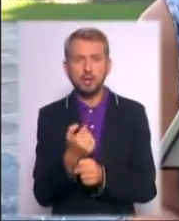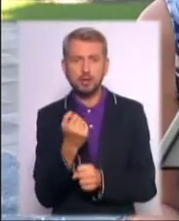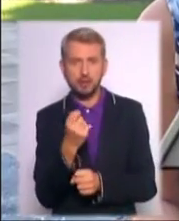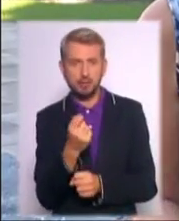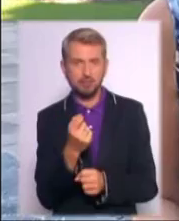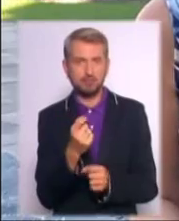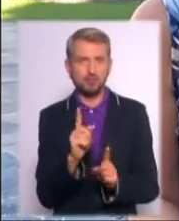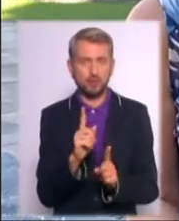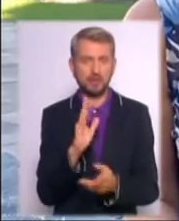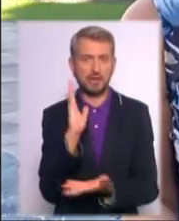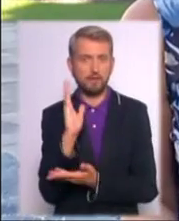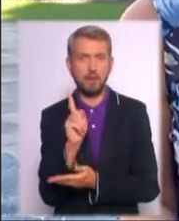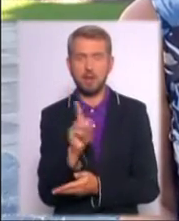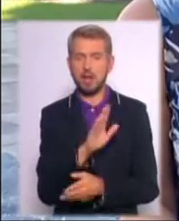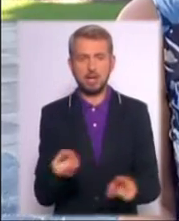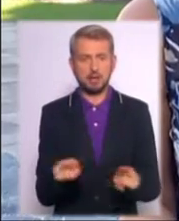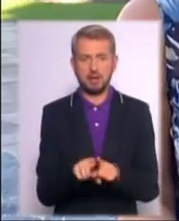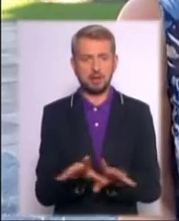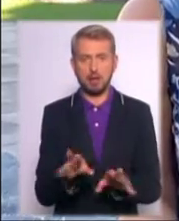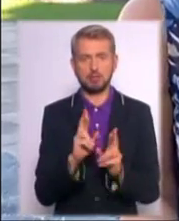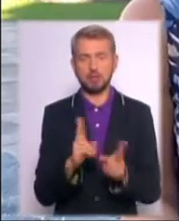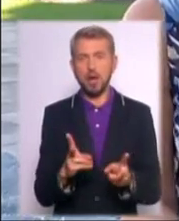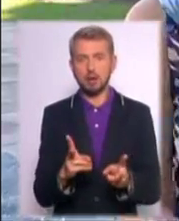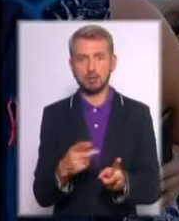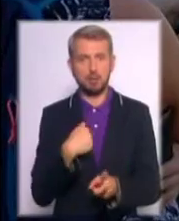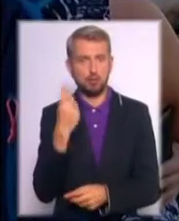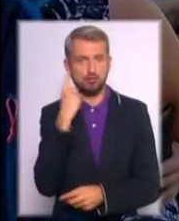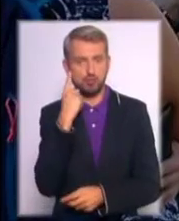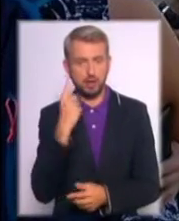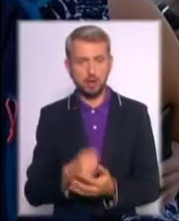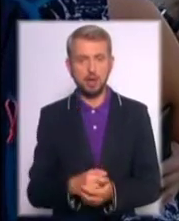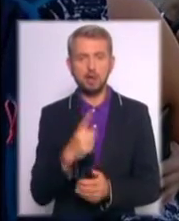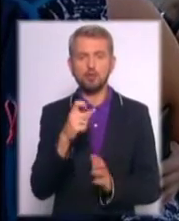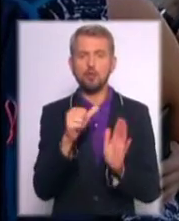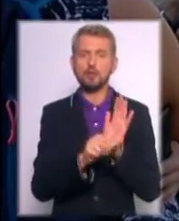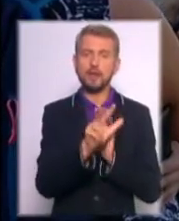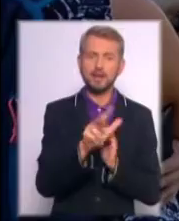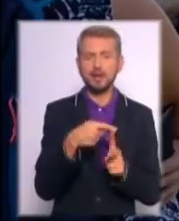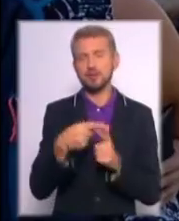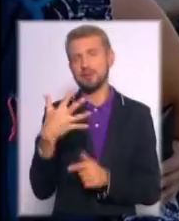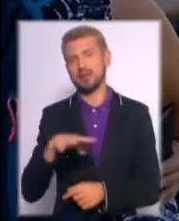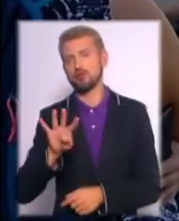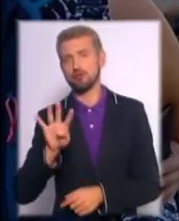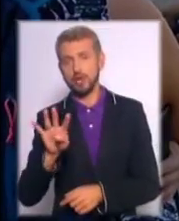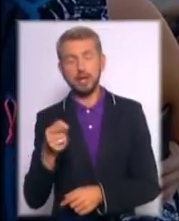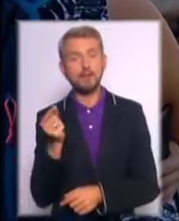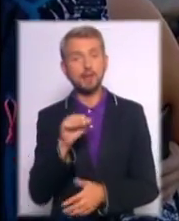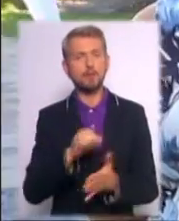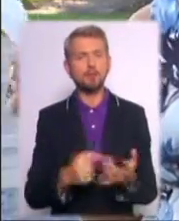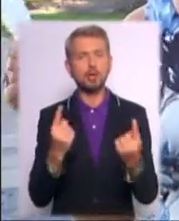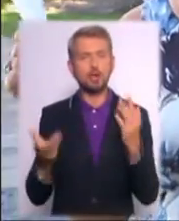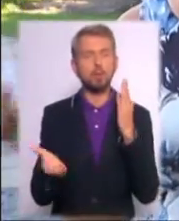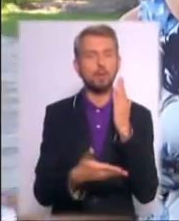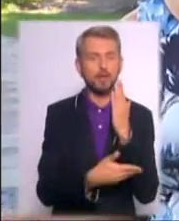деревами, але не таким варварським методом, як я почула. 163 чи 54. Втім, від масштабної